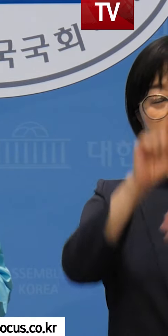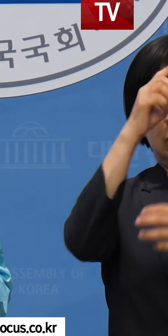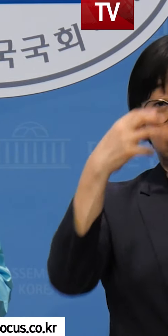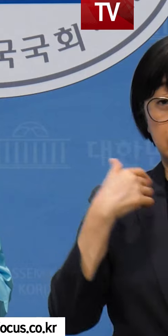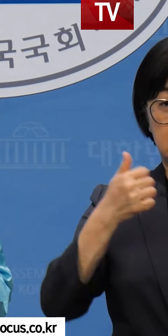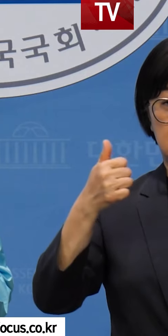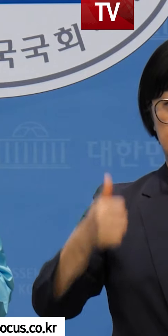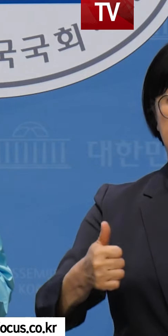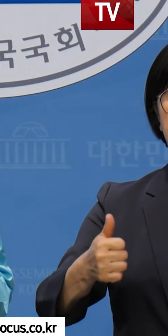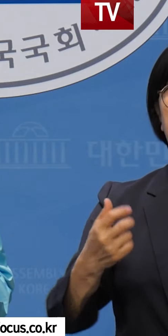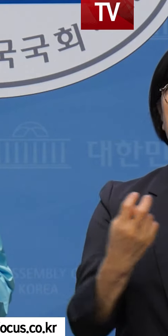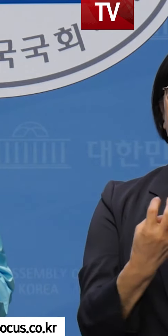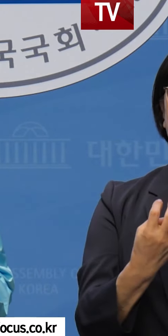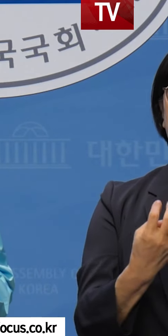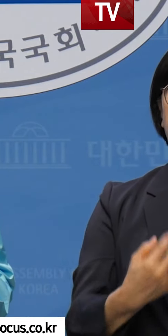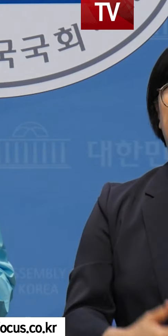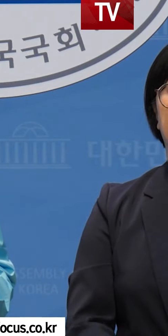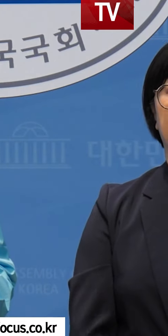정권 심판의 길입니다.